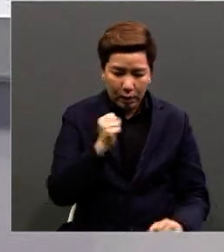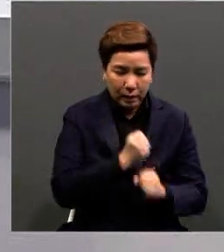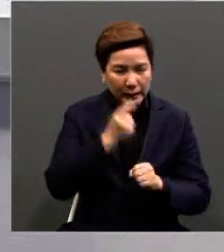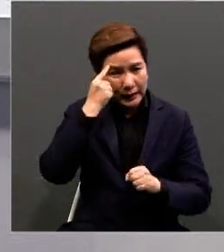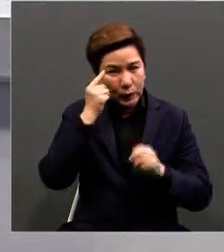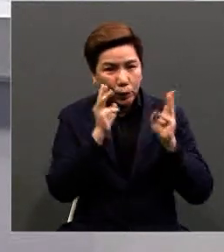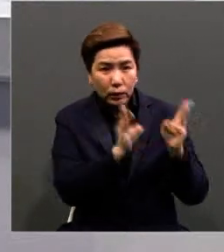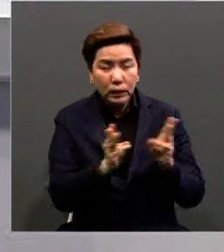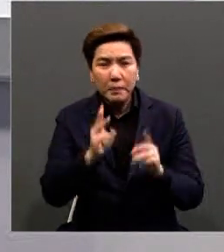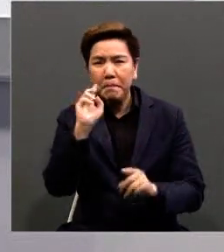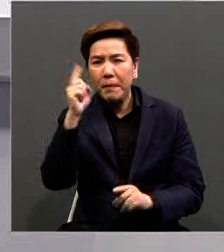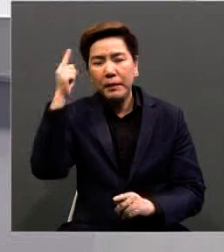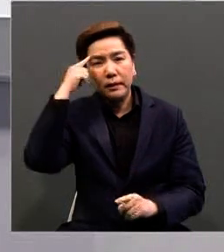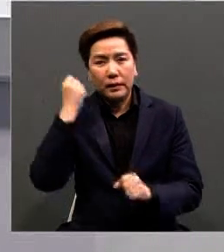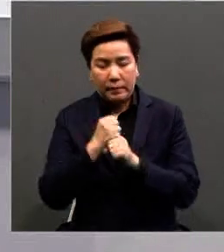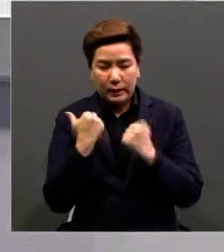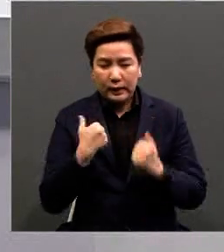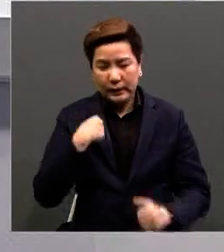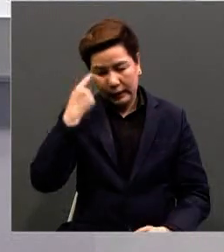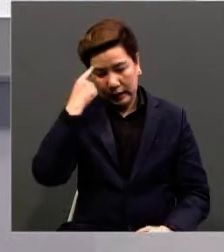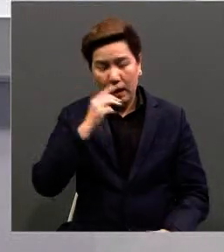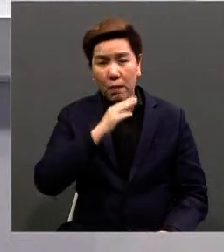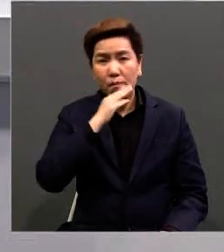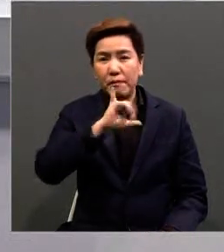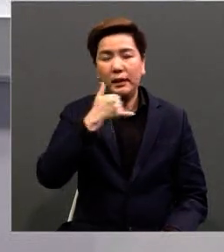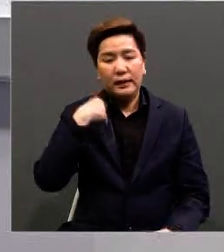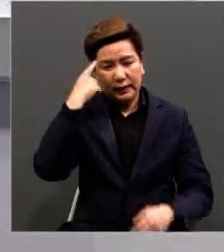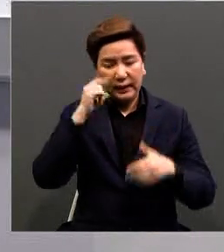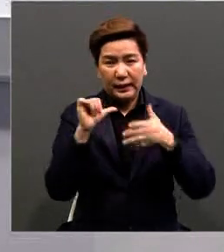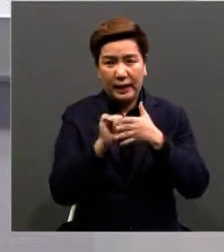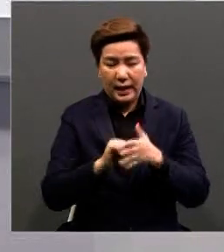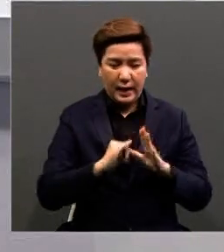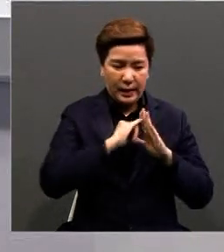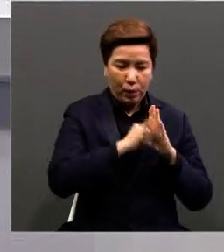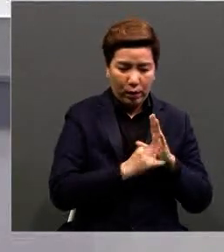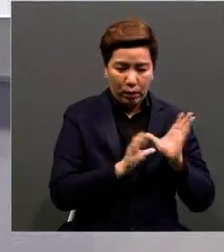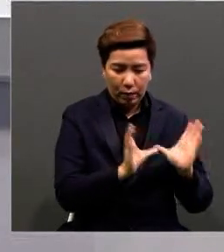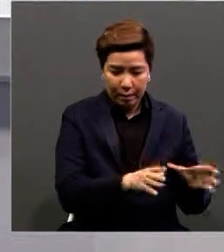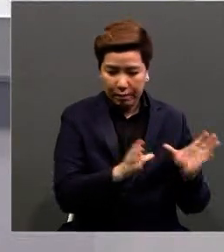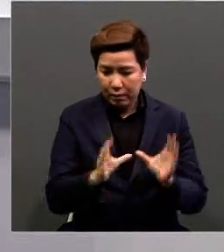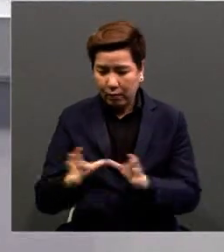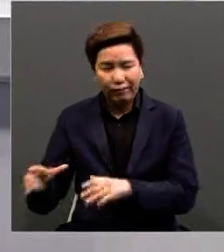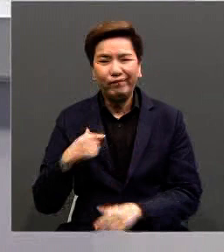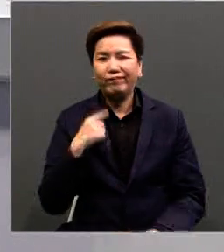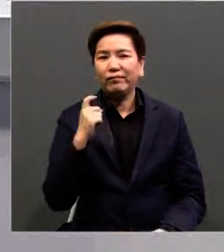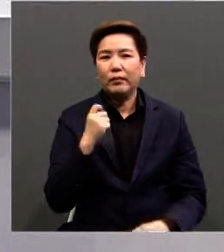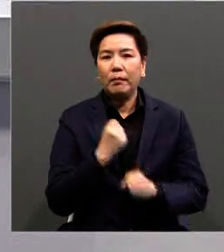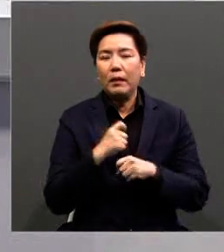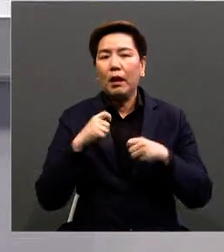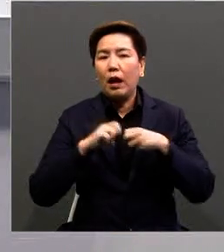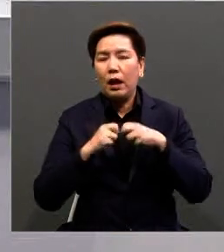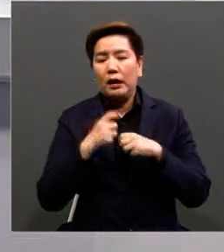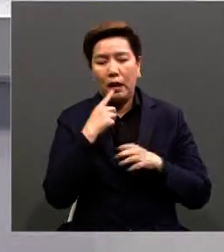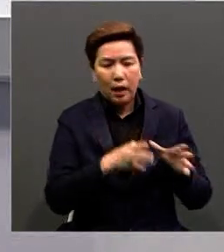อกกรอบดูหรืออย่างวันนี้ที่ลงพื้นที่ไปเนี่ยท่านก็บอกว่าบางทีเนี่ยถ้าเราแก้เป็นจังหวัดไปเนี่ยมันไม่สามารถแก้ได้ เพราะมันย้ายจ